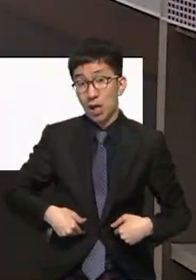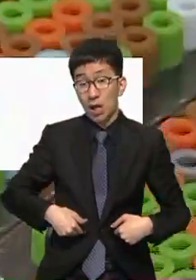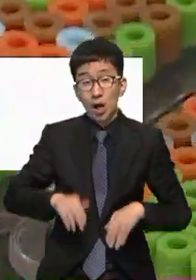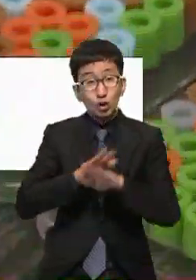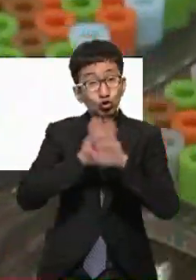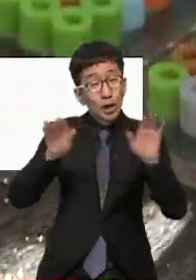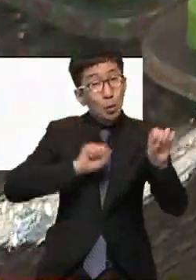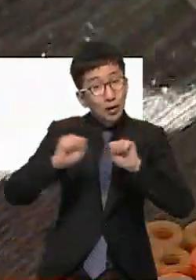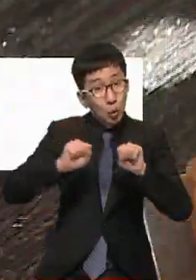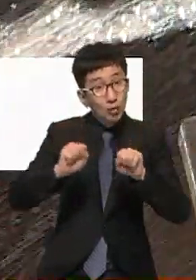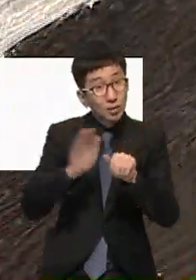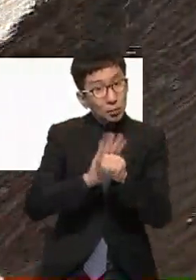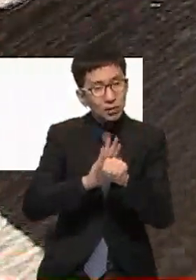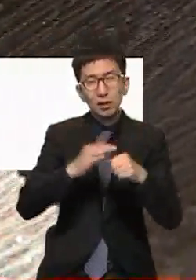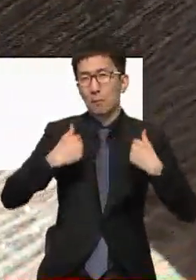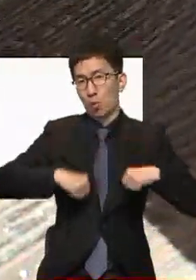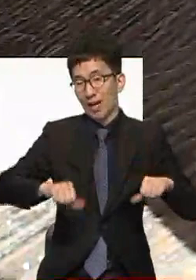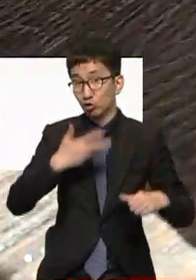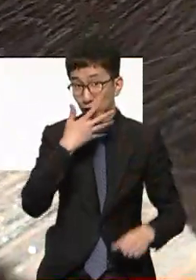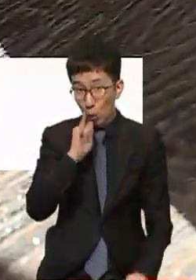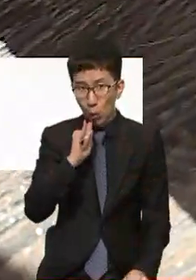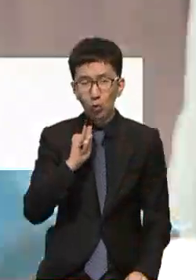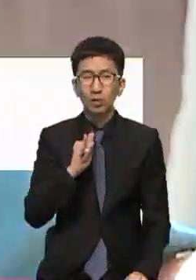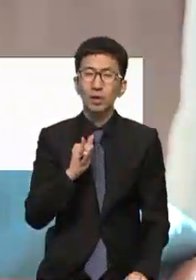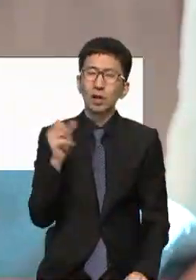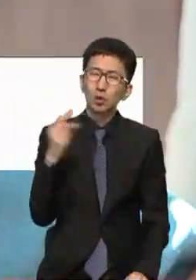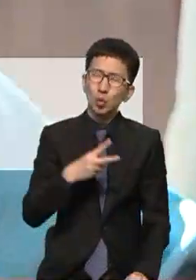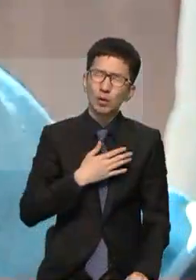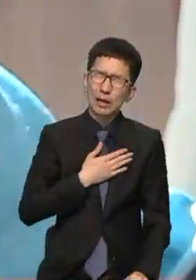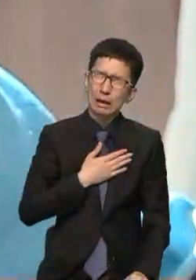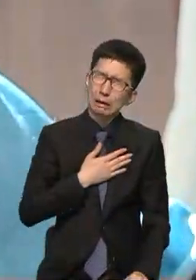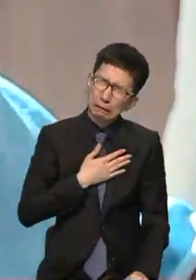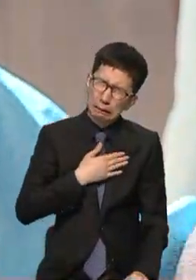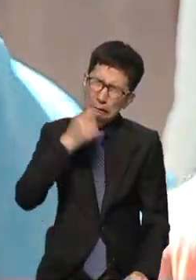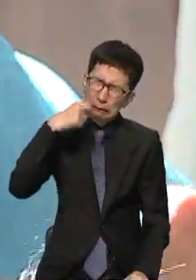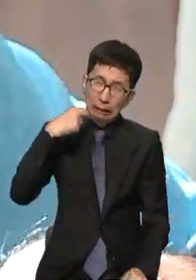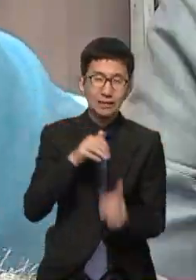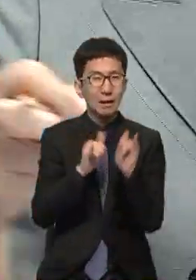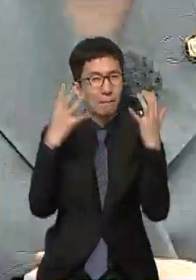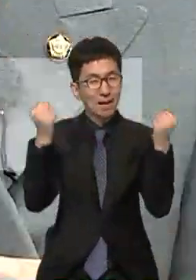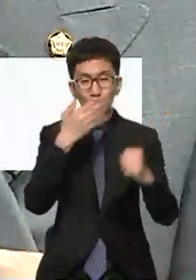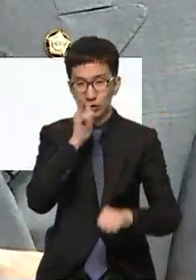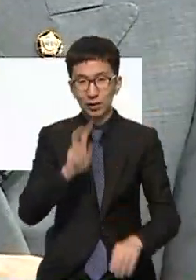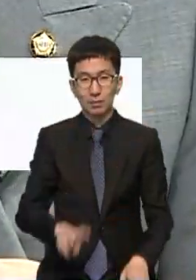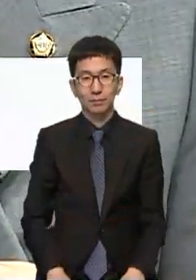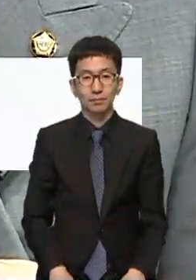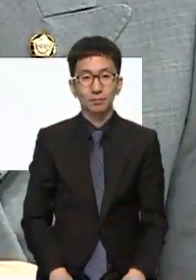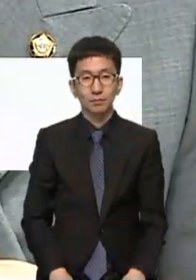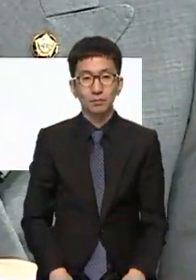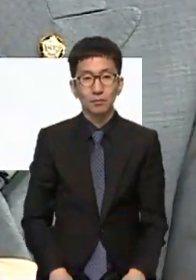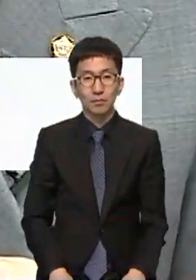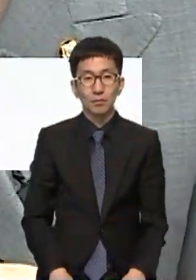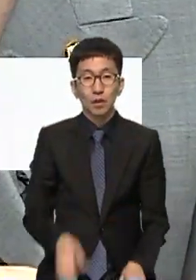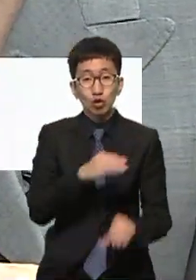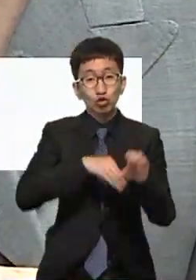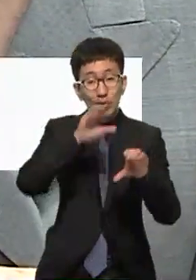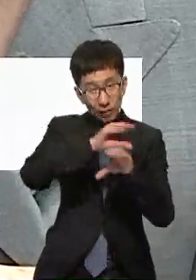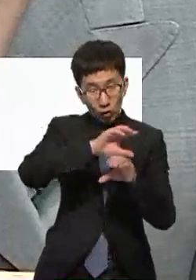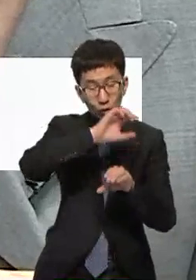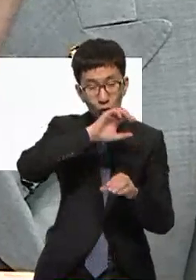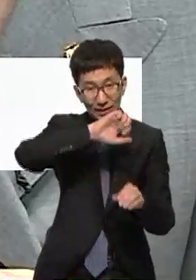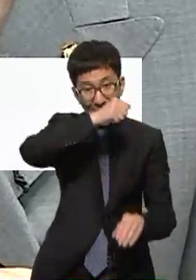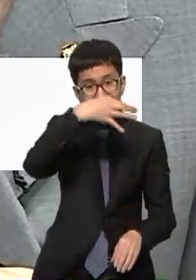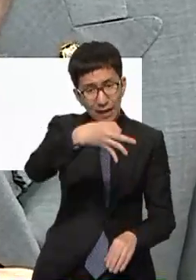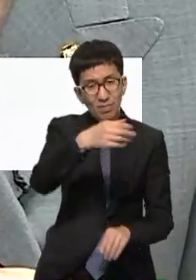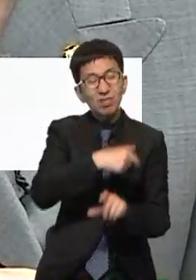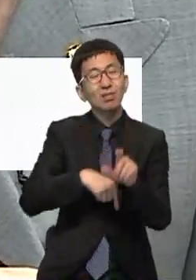이용을 포기하거나 만족도가 크게 떨어지는 사람은 늘 수밖에 없습니다. 추가적인 숙가나 이런 거는 충분히 예산으로